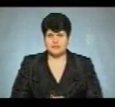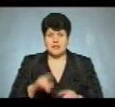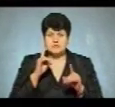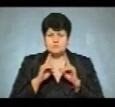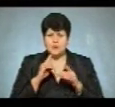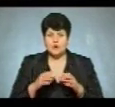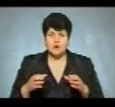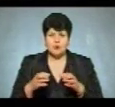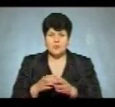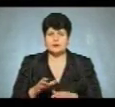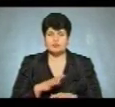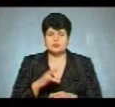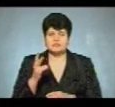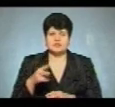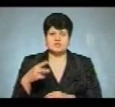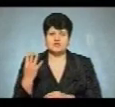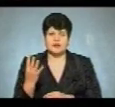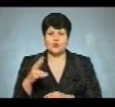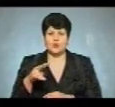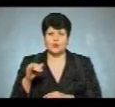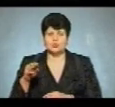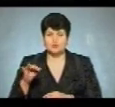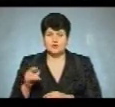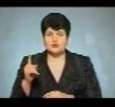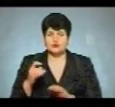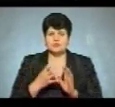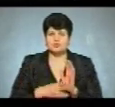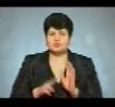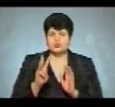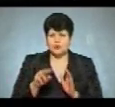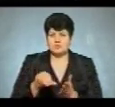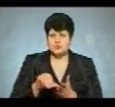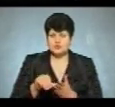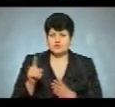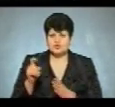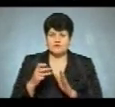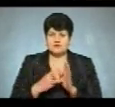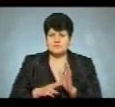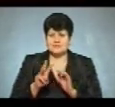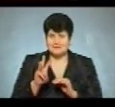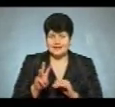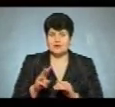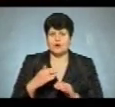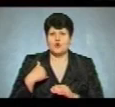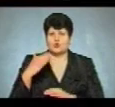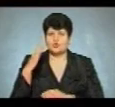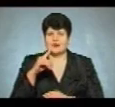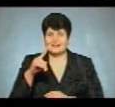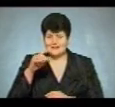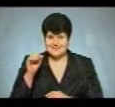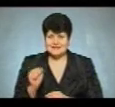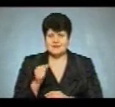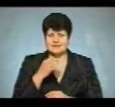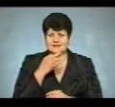громади у Тетильківцях відбулися 24 лютого. Із 193 присутніх 183 проголосували «за», повідомив завідувач